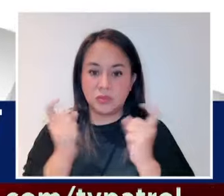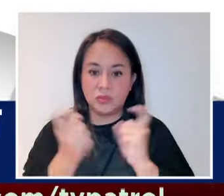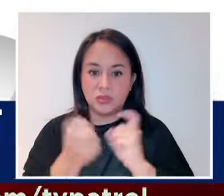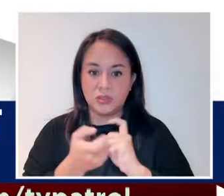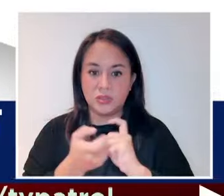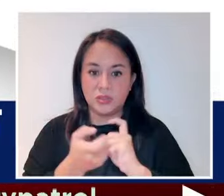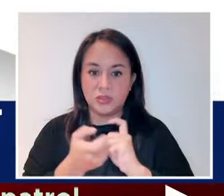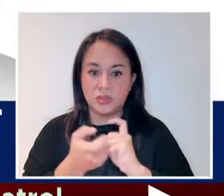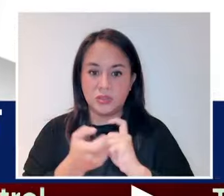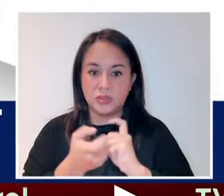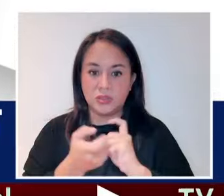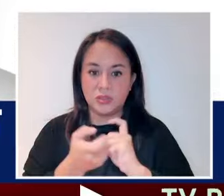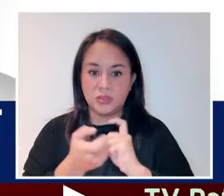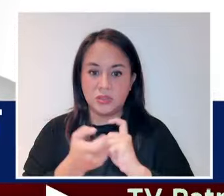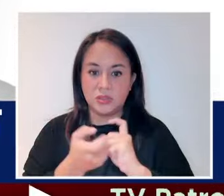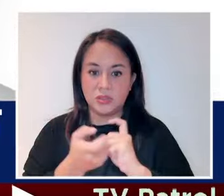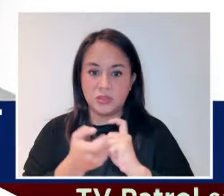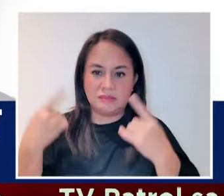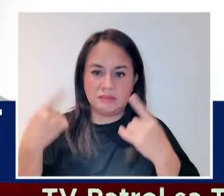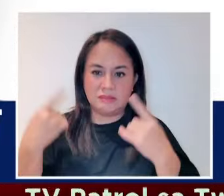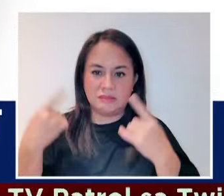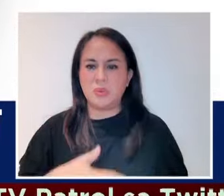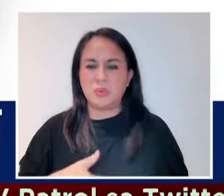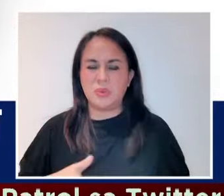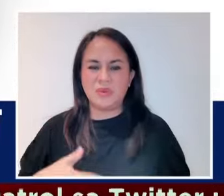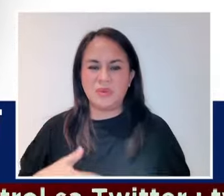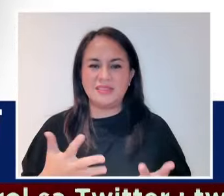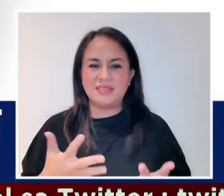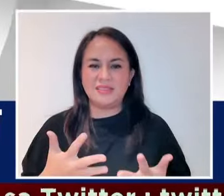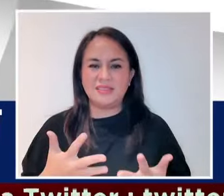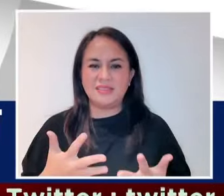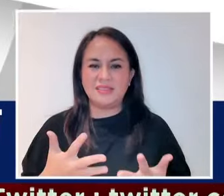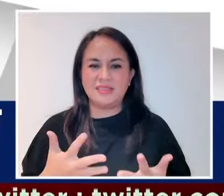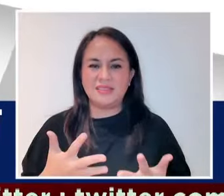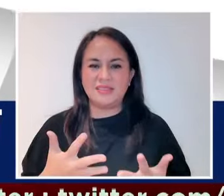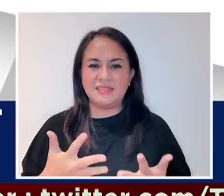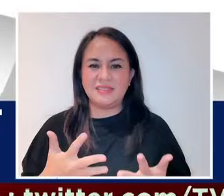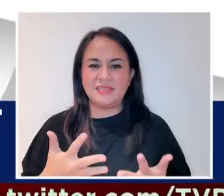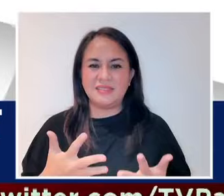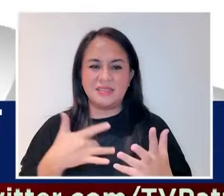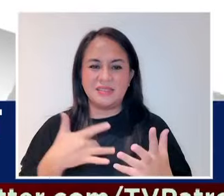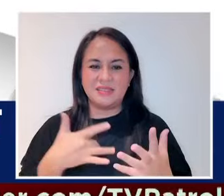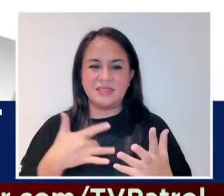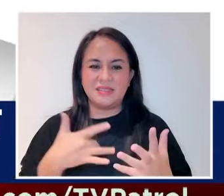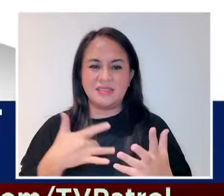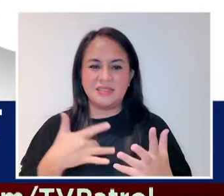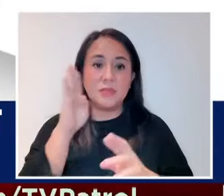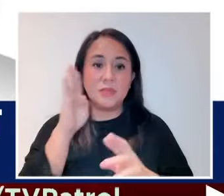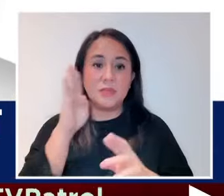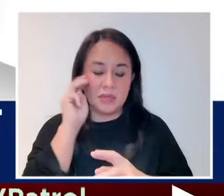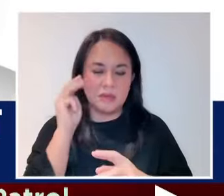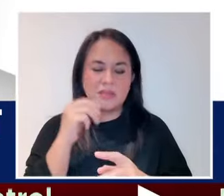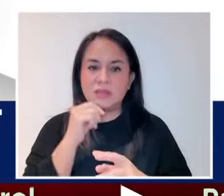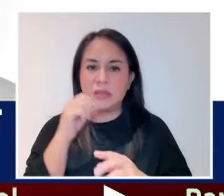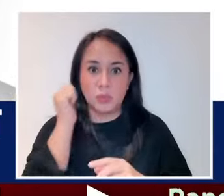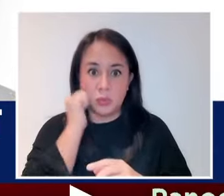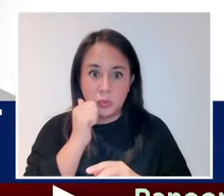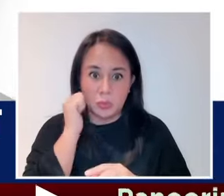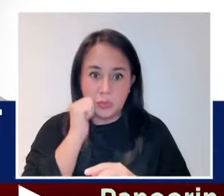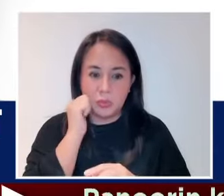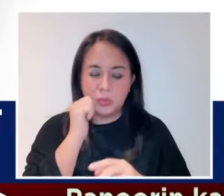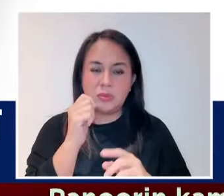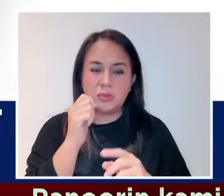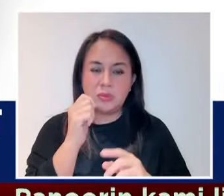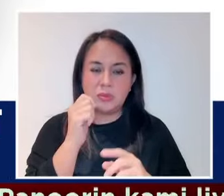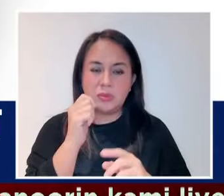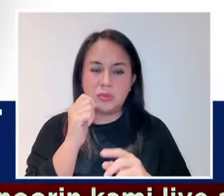mula nang magkaroon ng diarrhea outbreak. Sabi ni Mayor Benjamin Magalong, hindi naman ito permanente. Pero bilang pag-iingat at habang